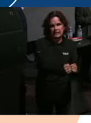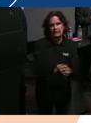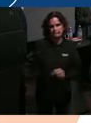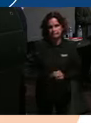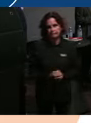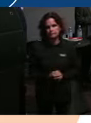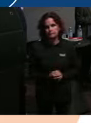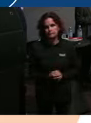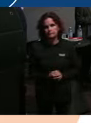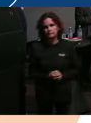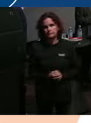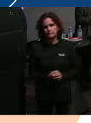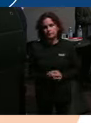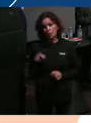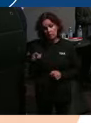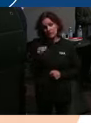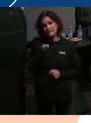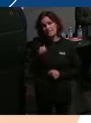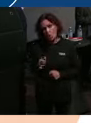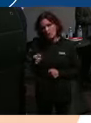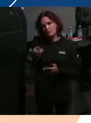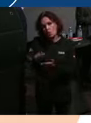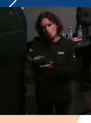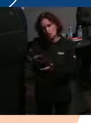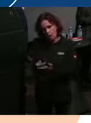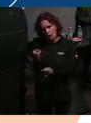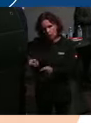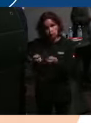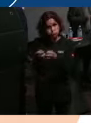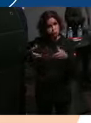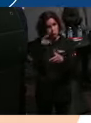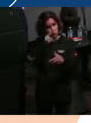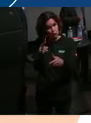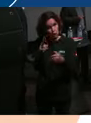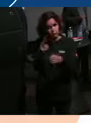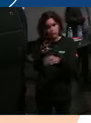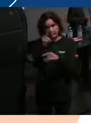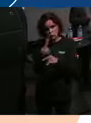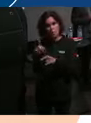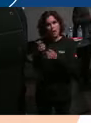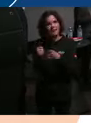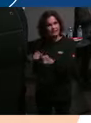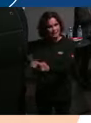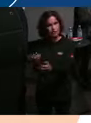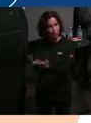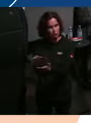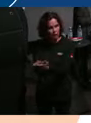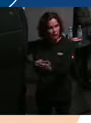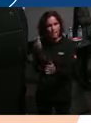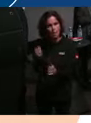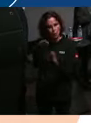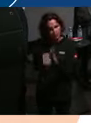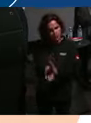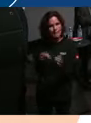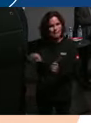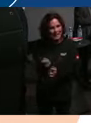Og da blir selvfølgelig kostnaden med å bygge mer fornybar energi et element. Det må være så billig som mulig,